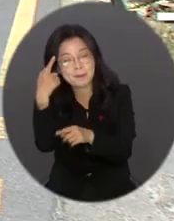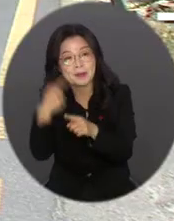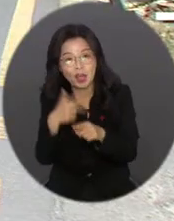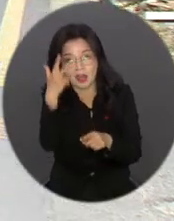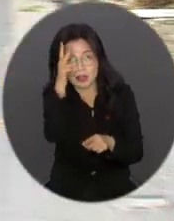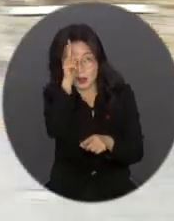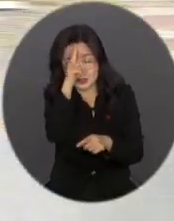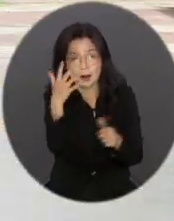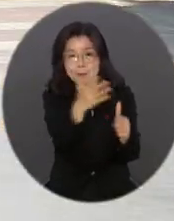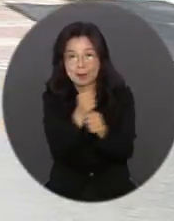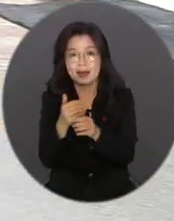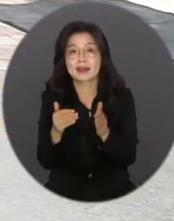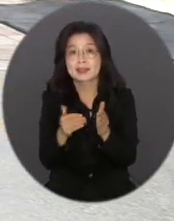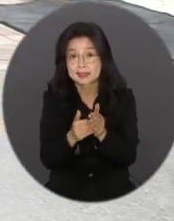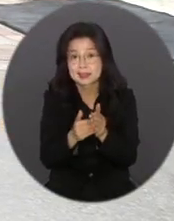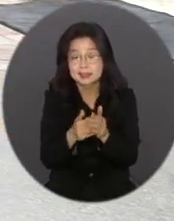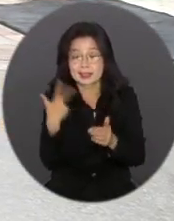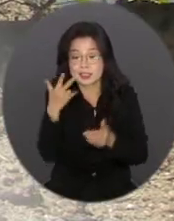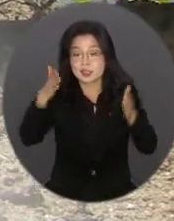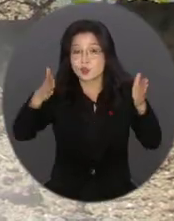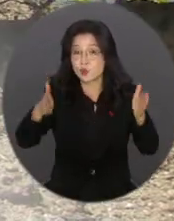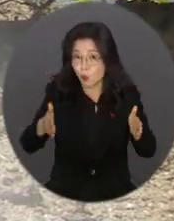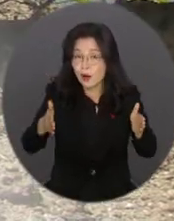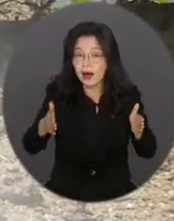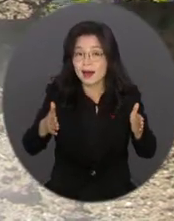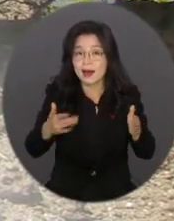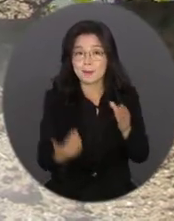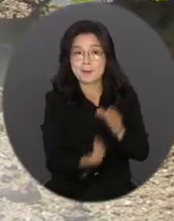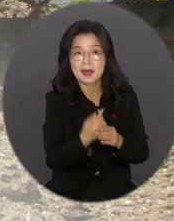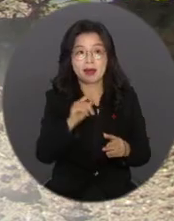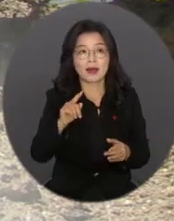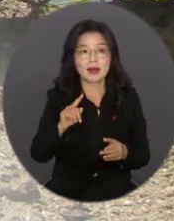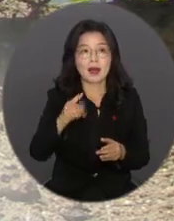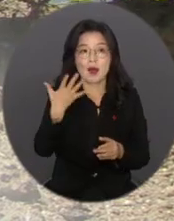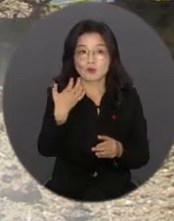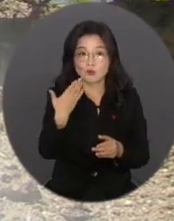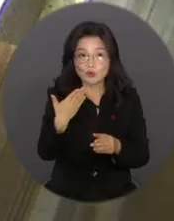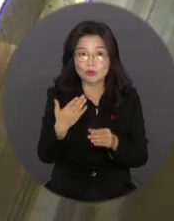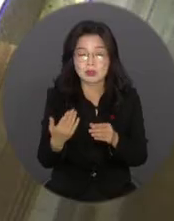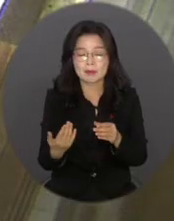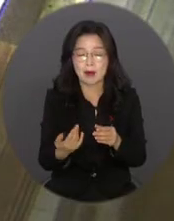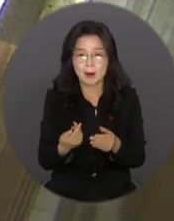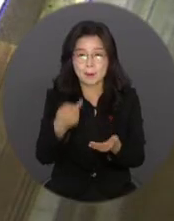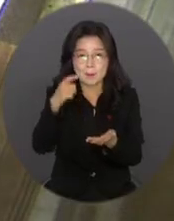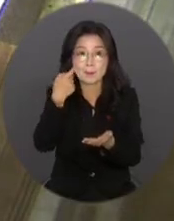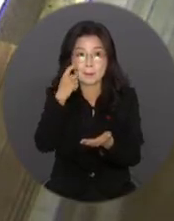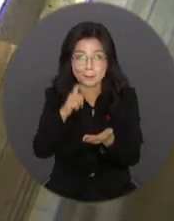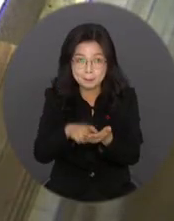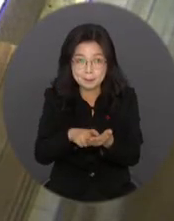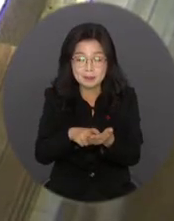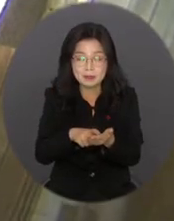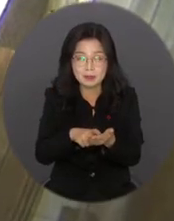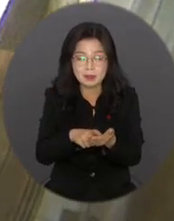붙잡혔습니다 최근 일주일간 광주 전남에선 1085건의 음주운전이 적발됐습니다 특히